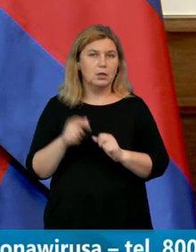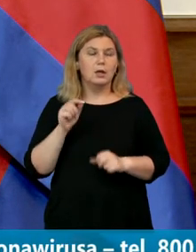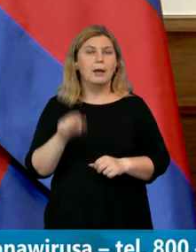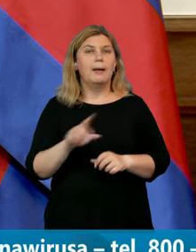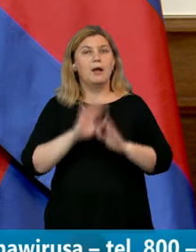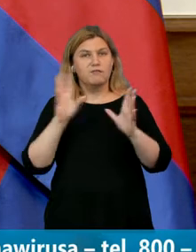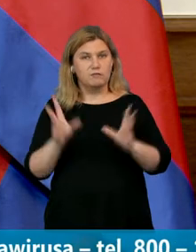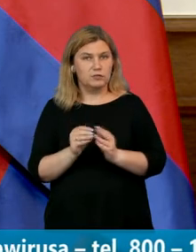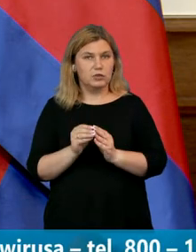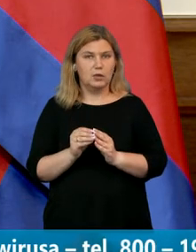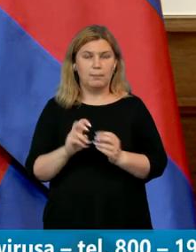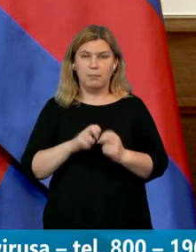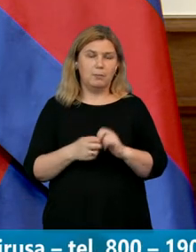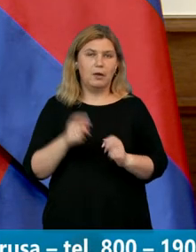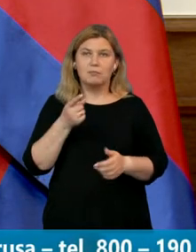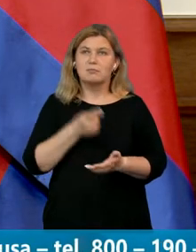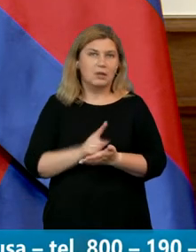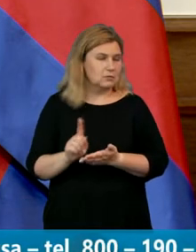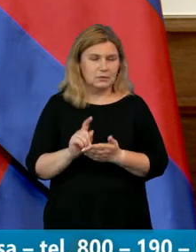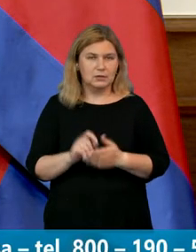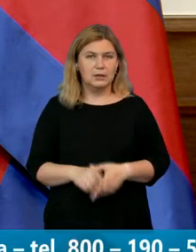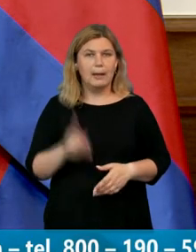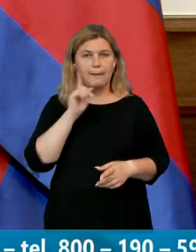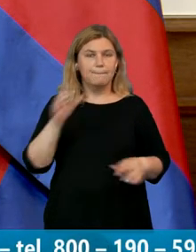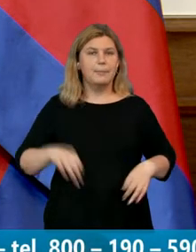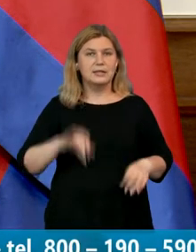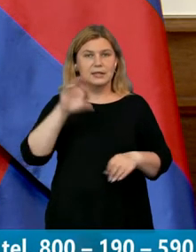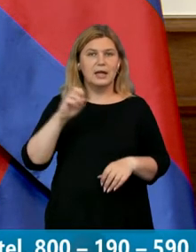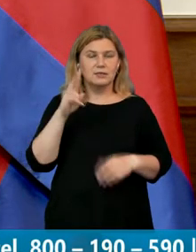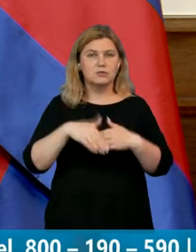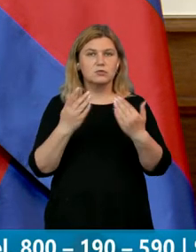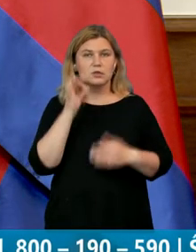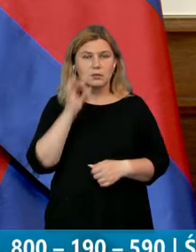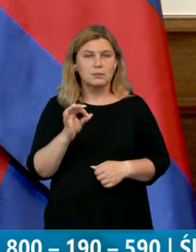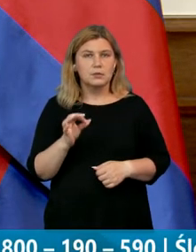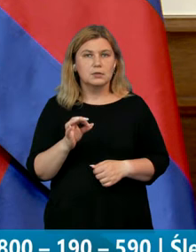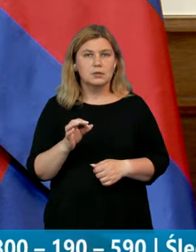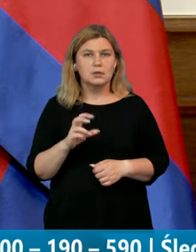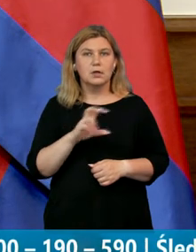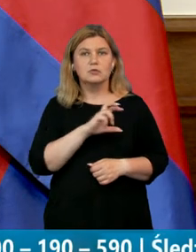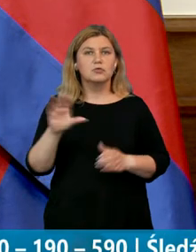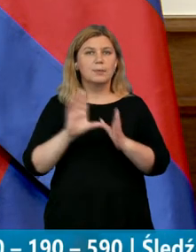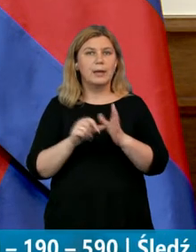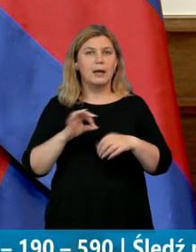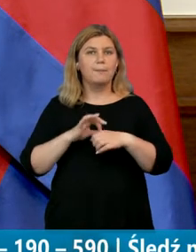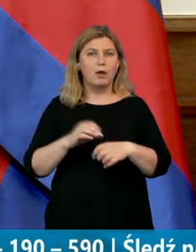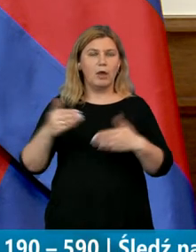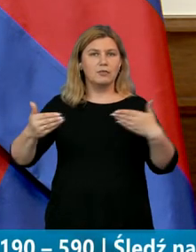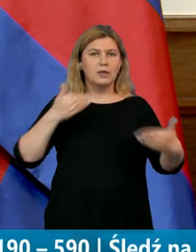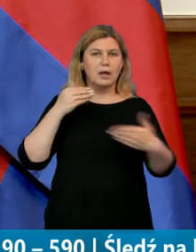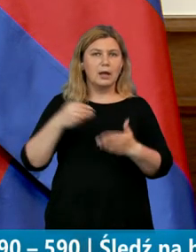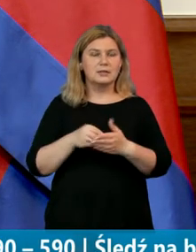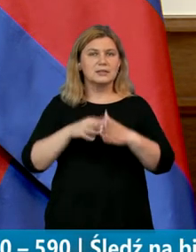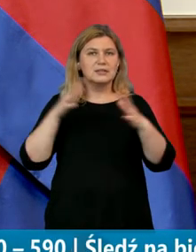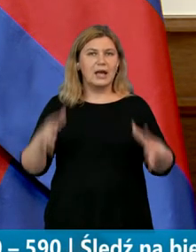pewnie wszystkich problemów nie rozwiążemy. Pan Jacek pisze, dzień dobry Panie Prezydencie, czy miasto prowadzi jakiś dialog ze spółką Skarbu Państwa